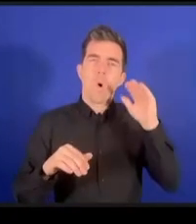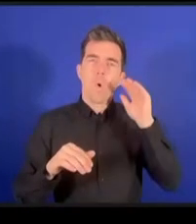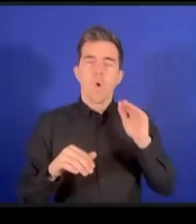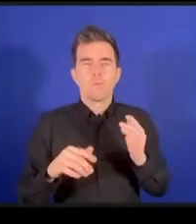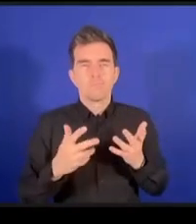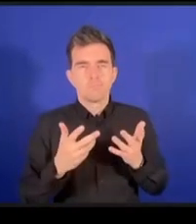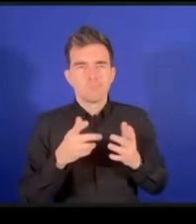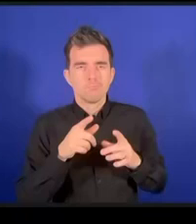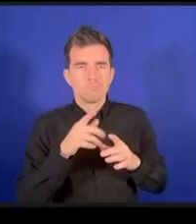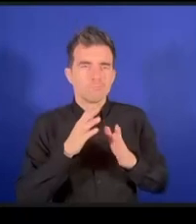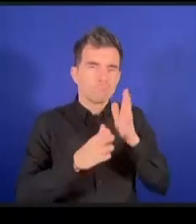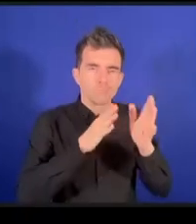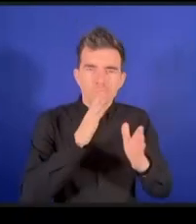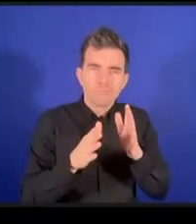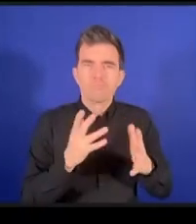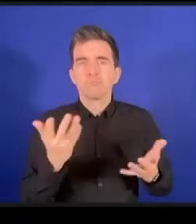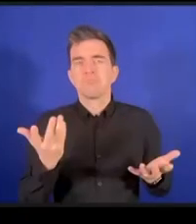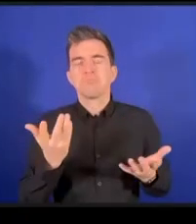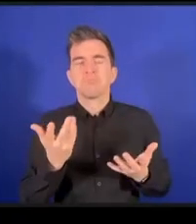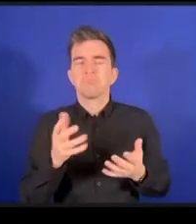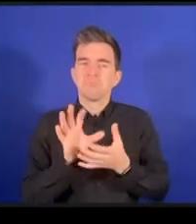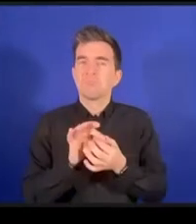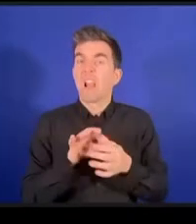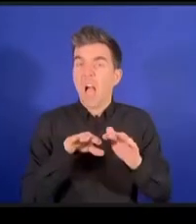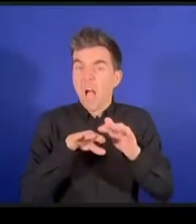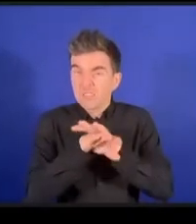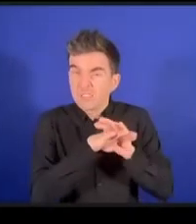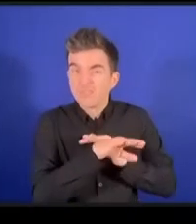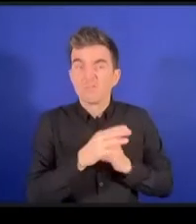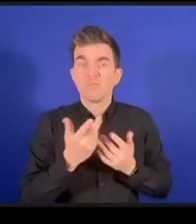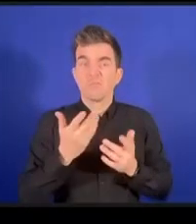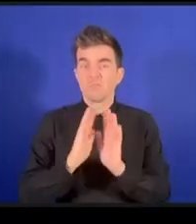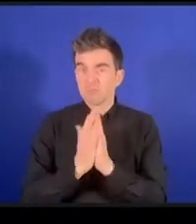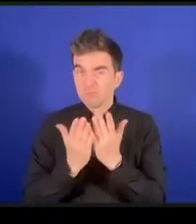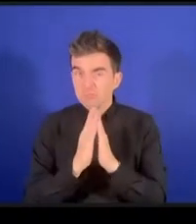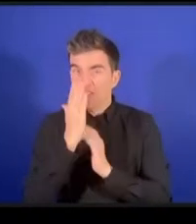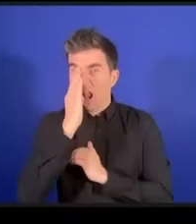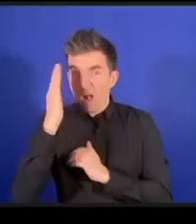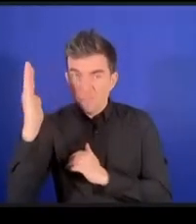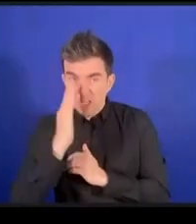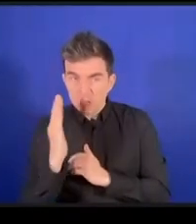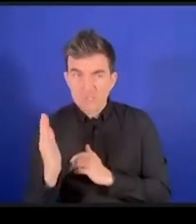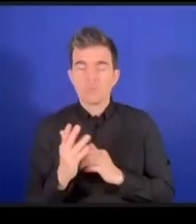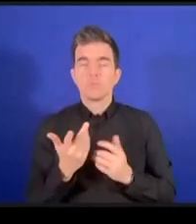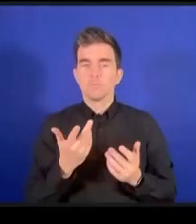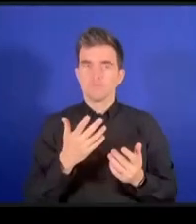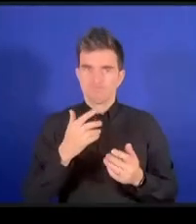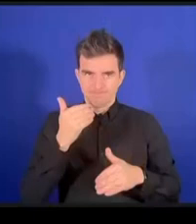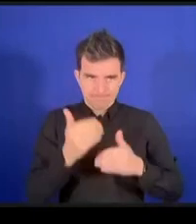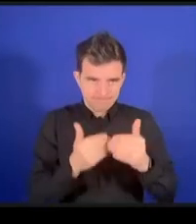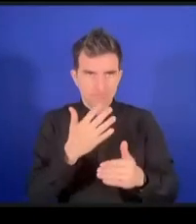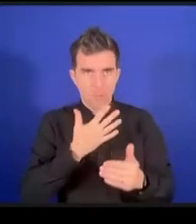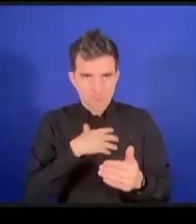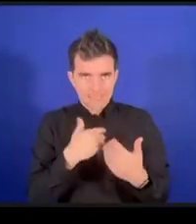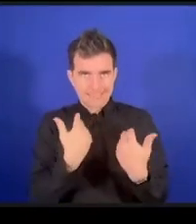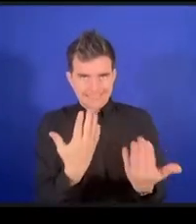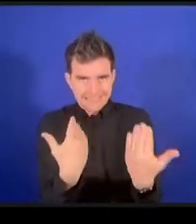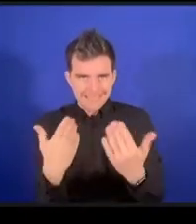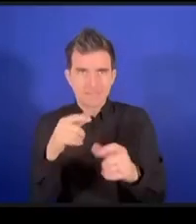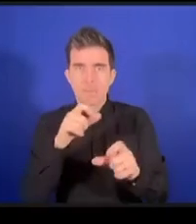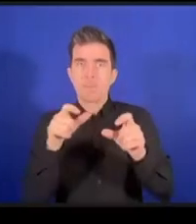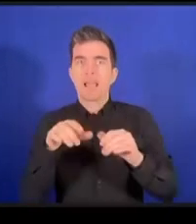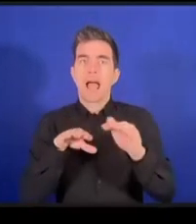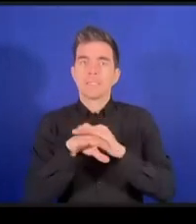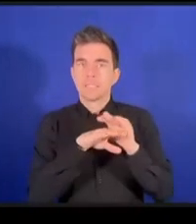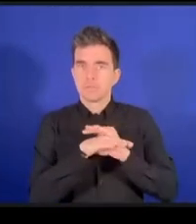мы здесь фактически даём людям доступ в случаях когда иначе без